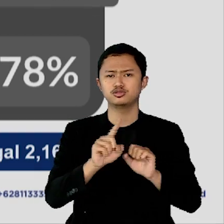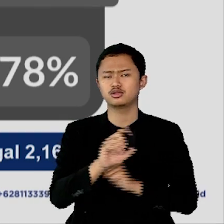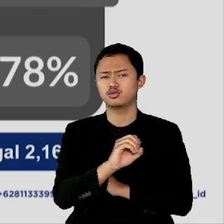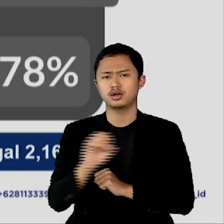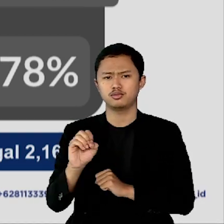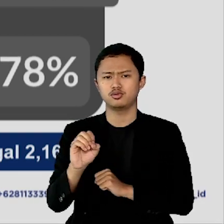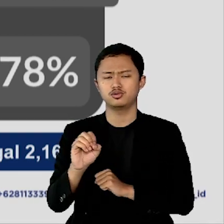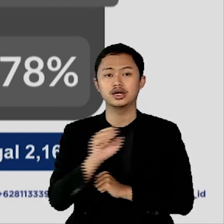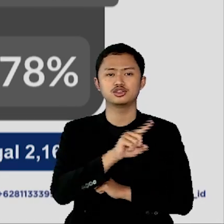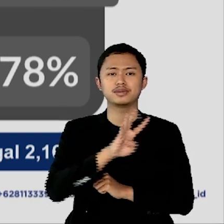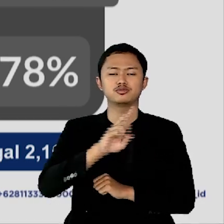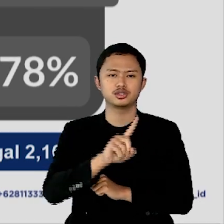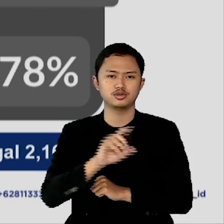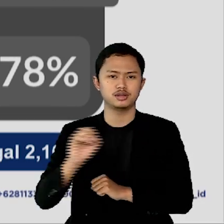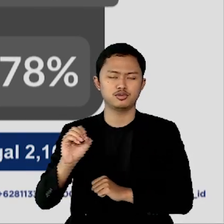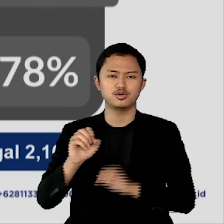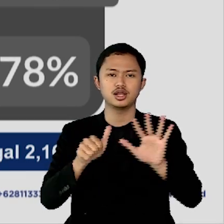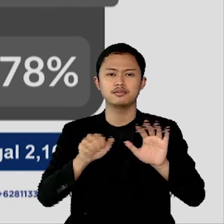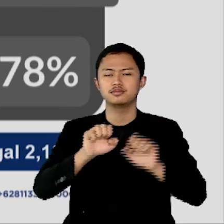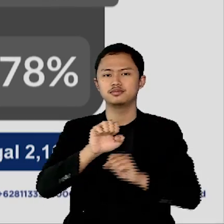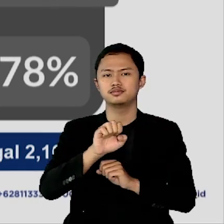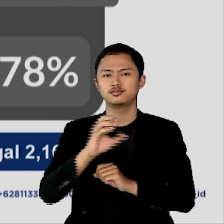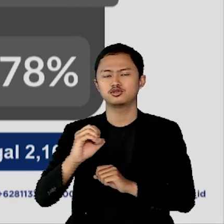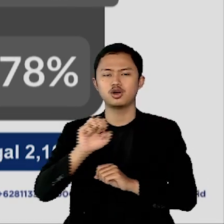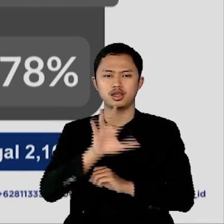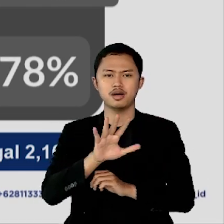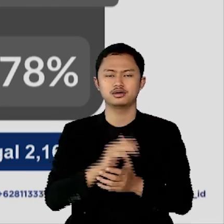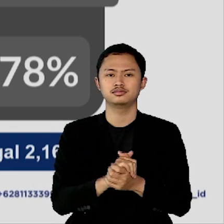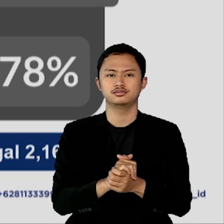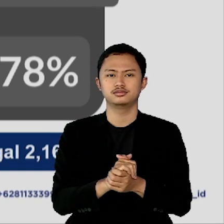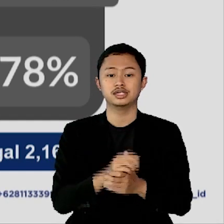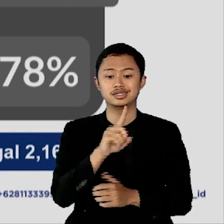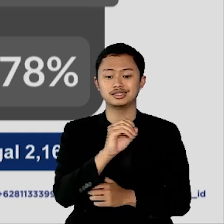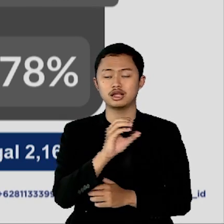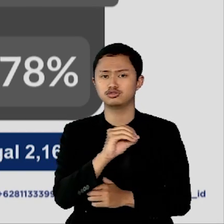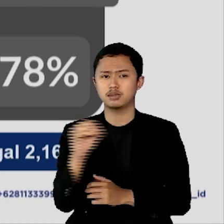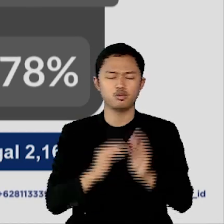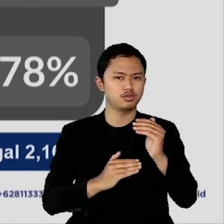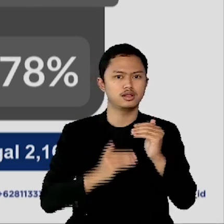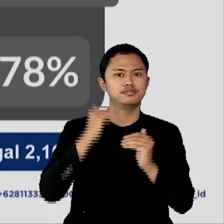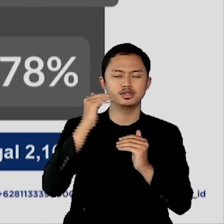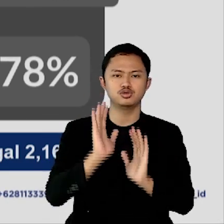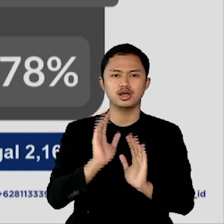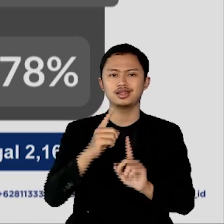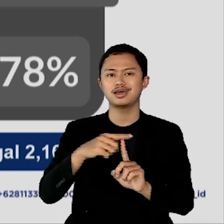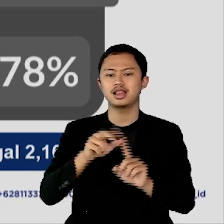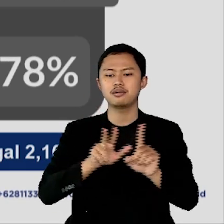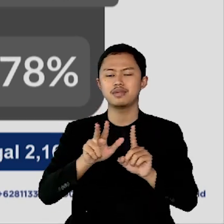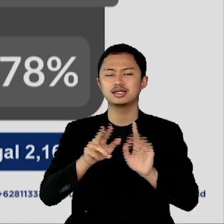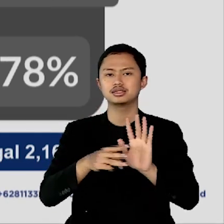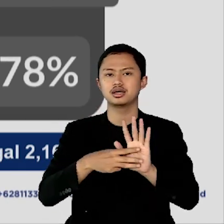4655 adalah sudah menembus angka 100 ribu dimana pada tanggal 18 Mei